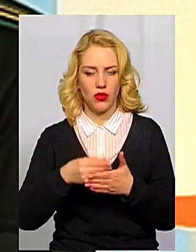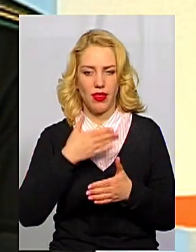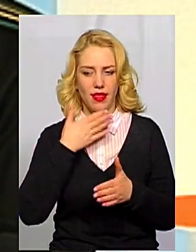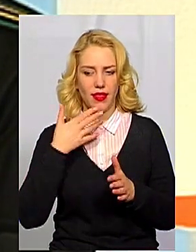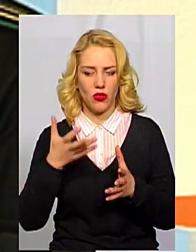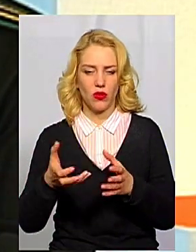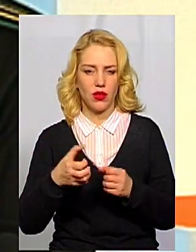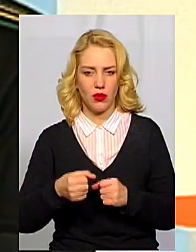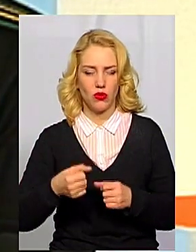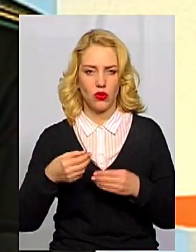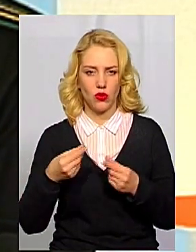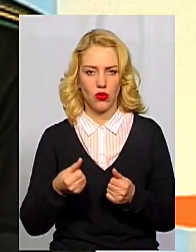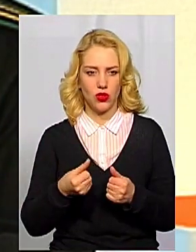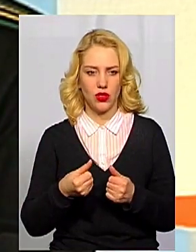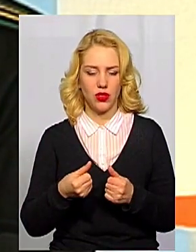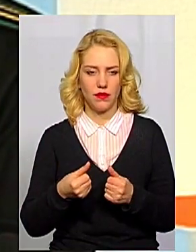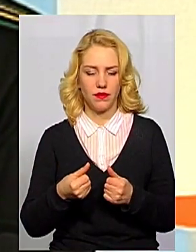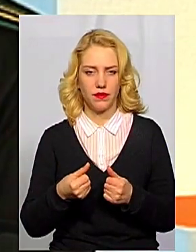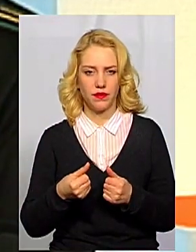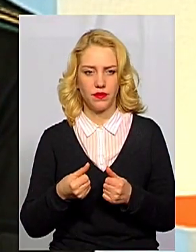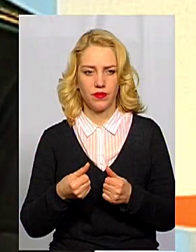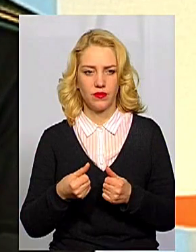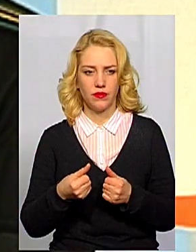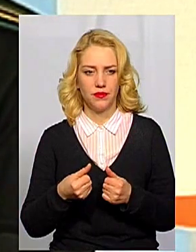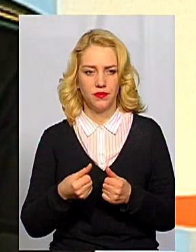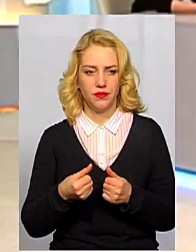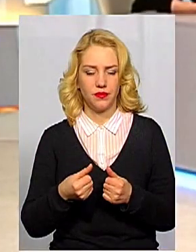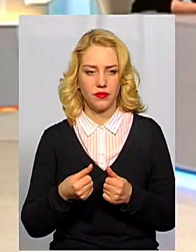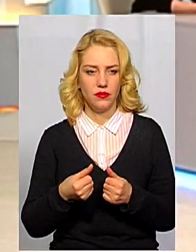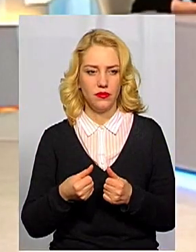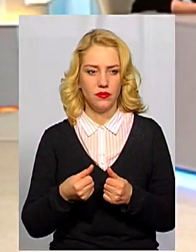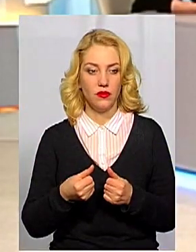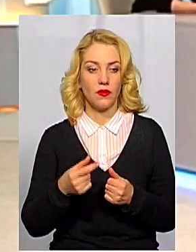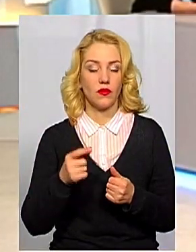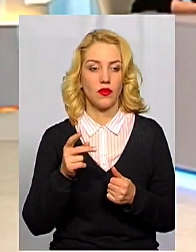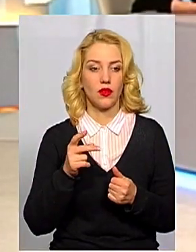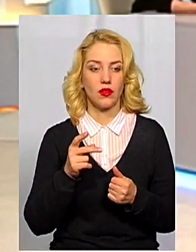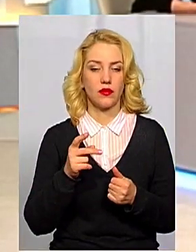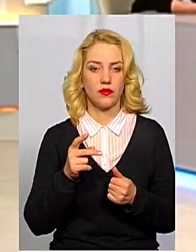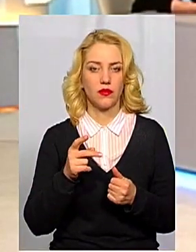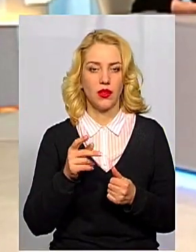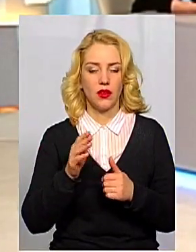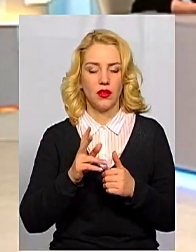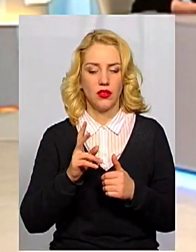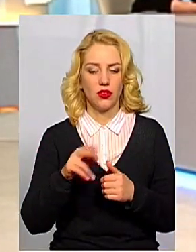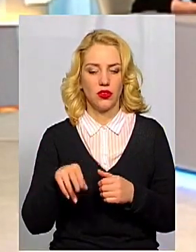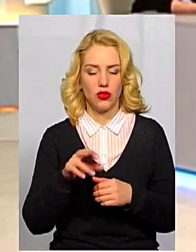кошти, які заподіяні такими діями, скажімо, ну, фахівців, які не